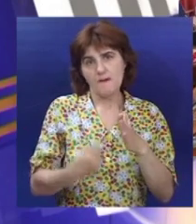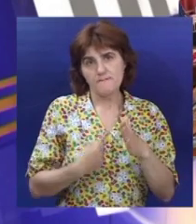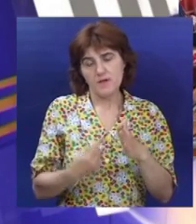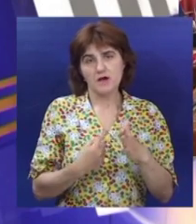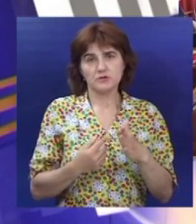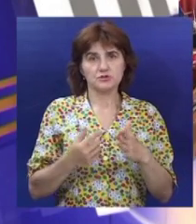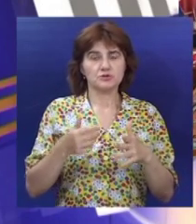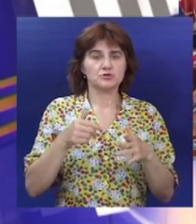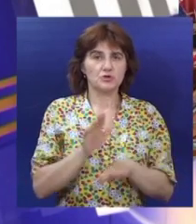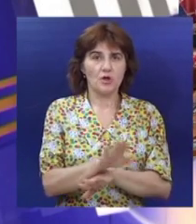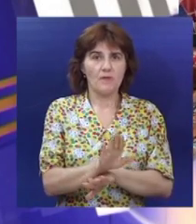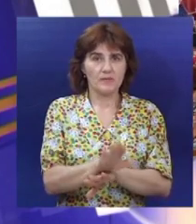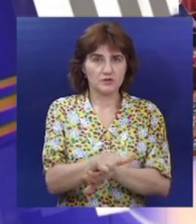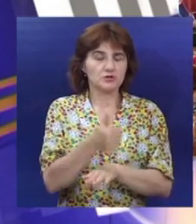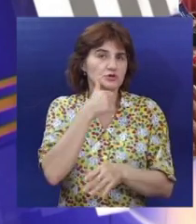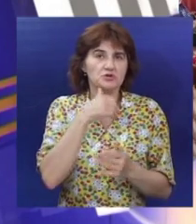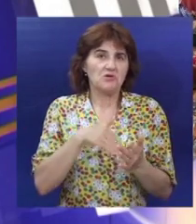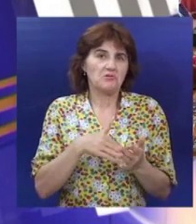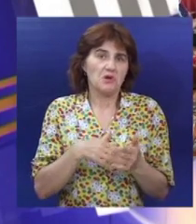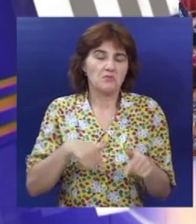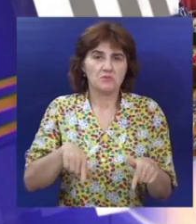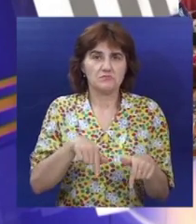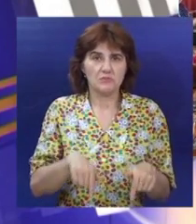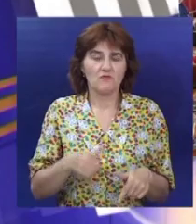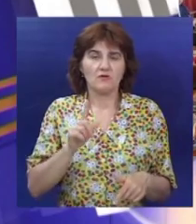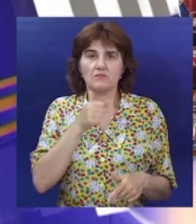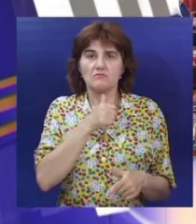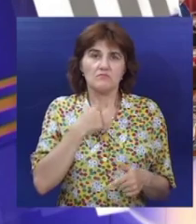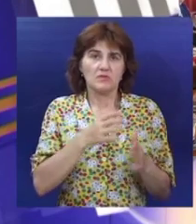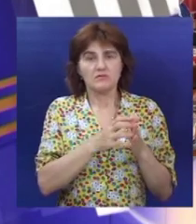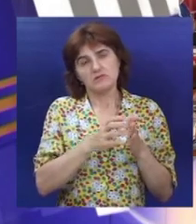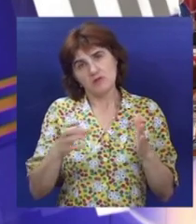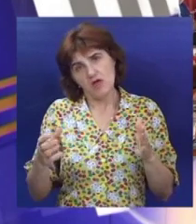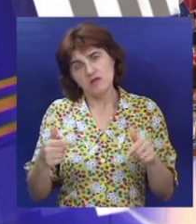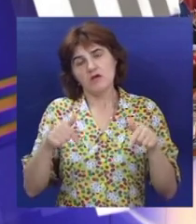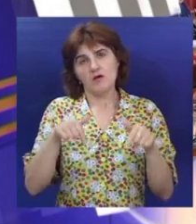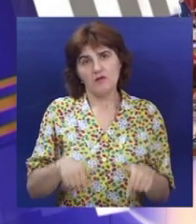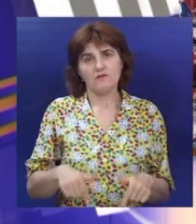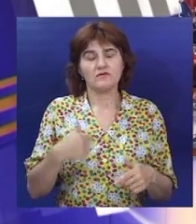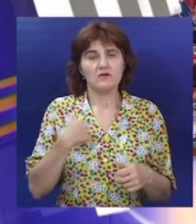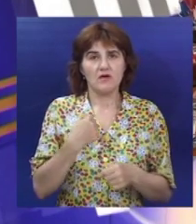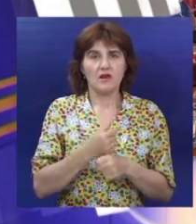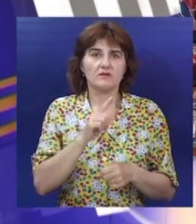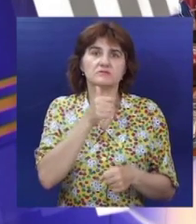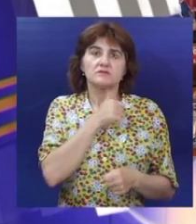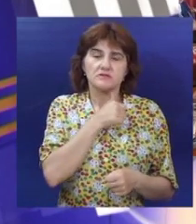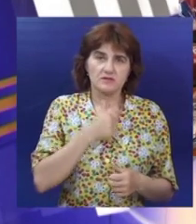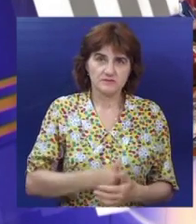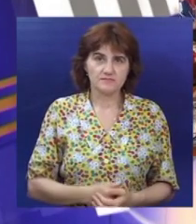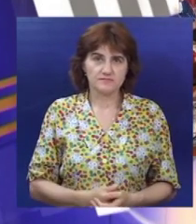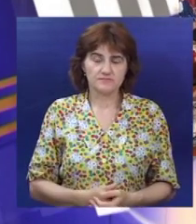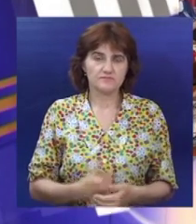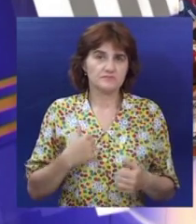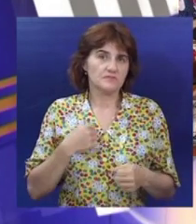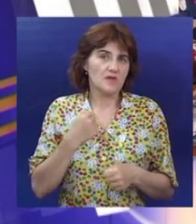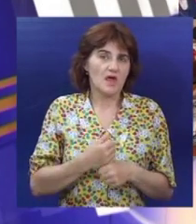mašinu, dole u hobi radnji, tamo šijem sve što je treba za ovdje. Znači nastavili ste se baviti svojim? Tako je, svojim zanatom, da bome, da